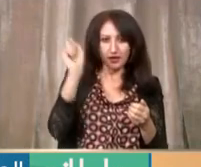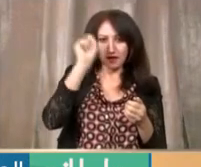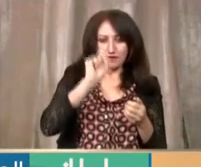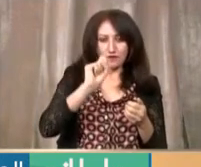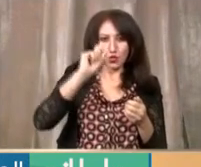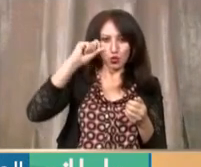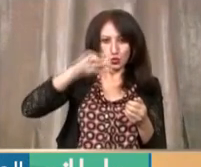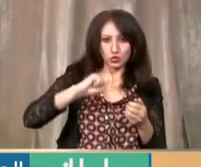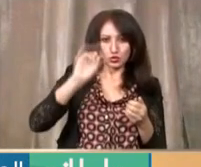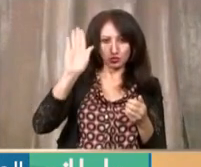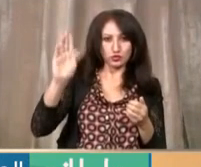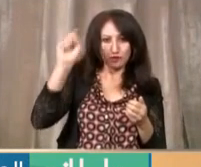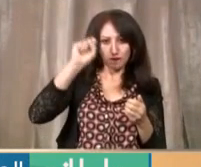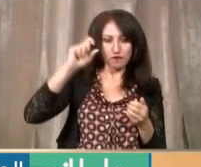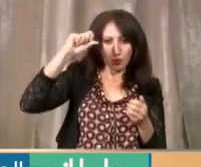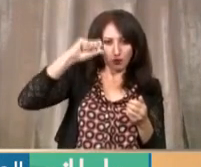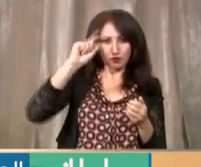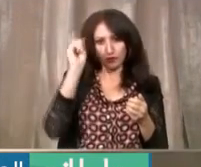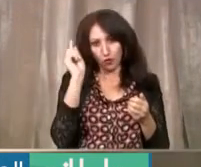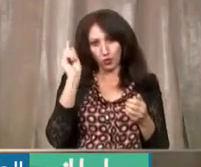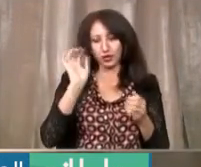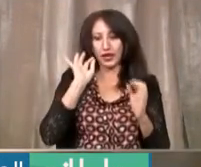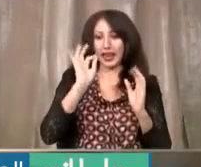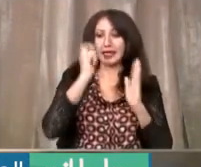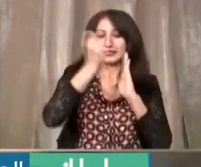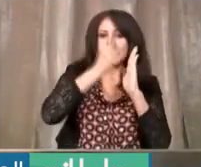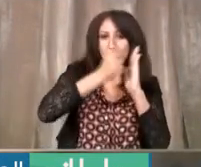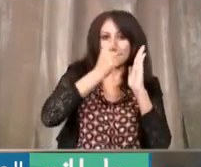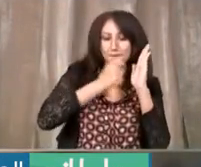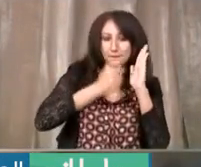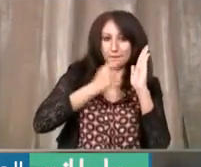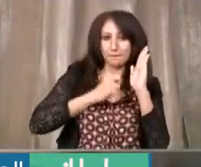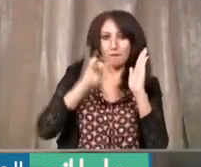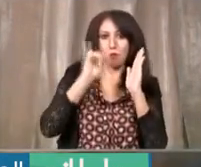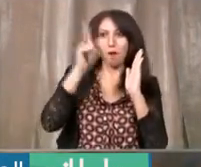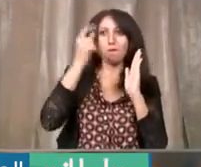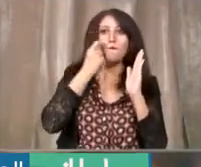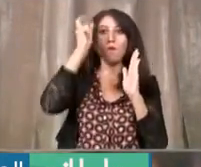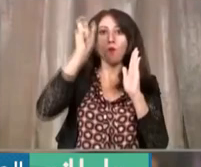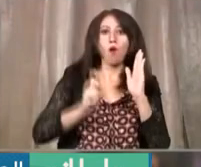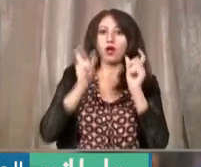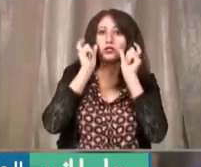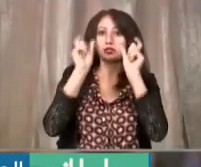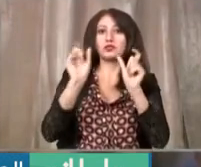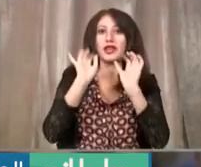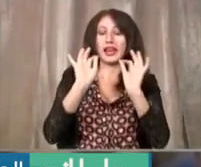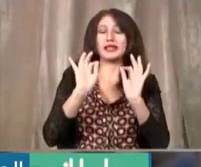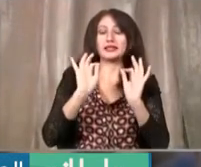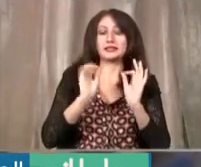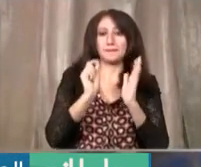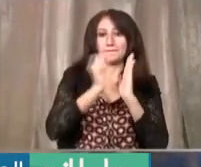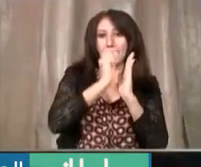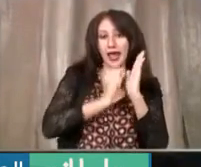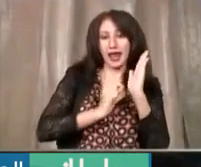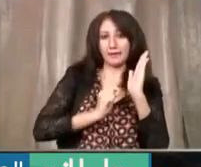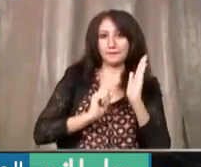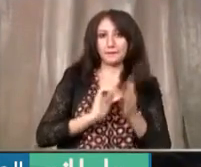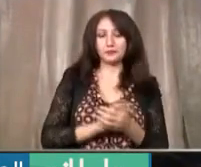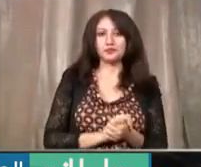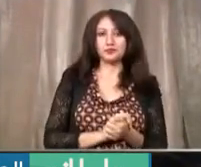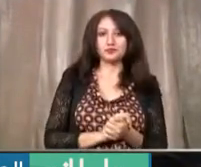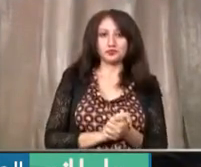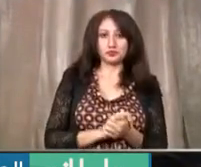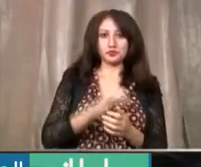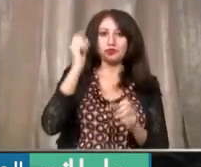الرئسيه 2024 مع مراعاه الشروط الصحيه حرصا على المواطن دي المستلزمات اللوجستيه